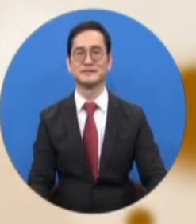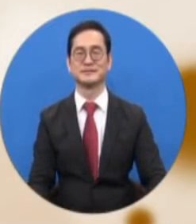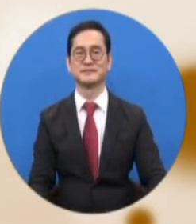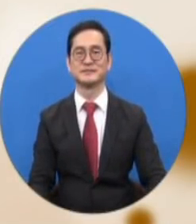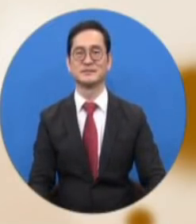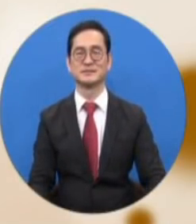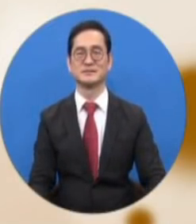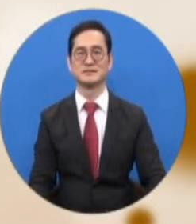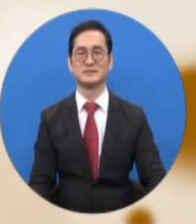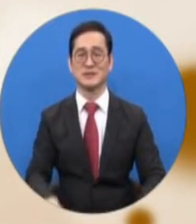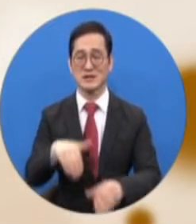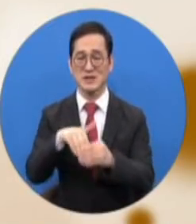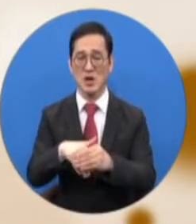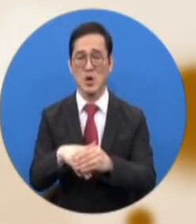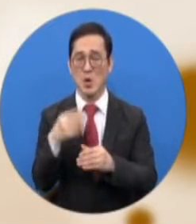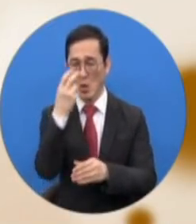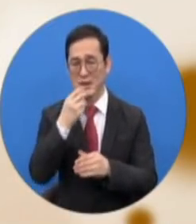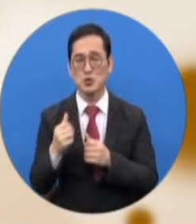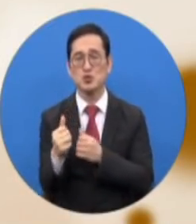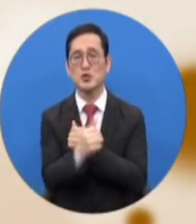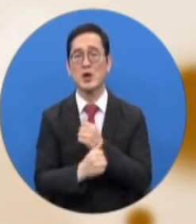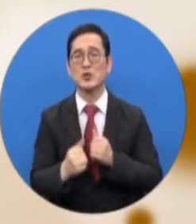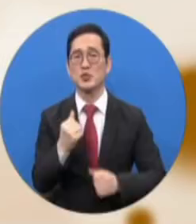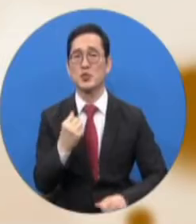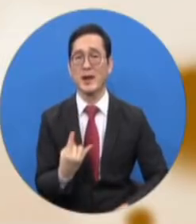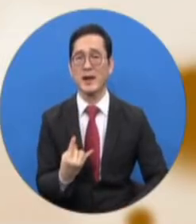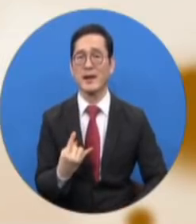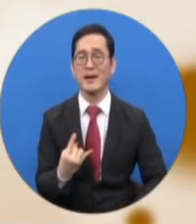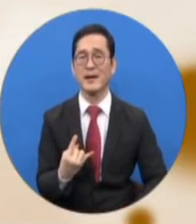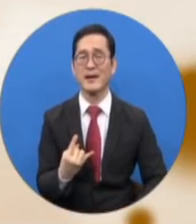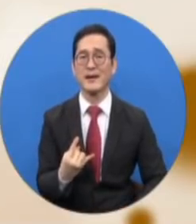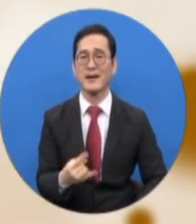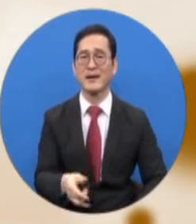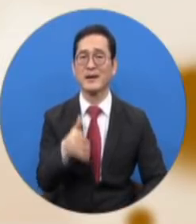어디겠습니까? 선관위, 중앙선관위.